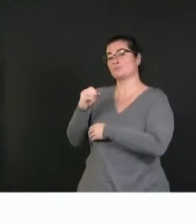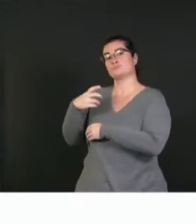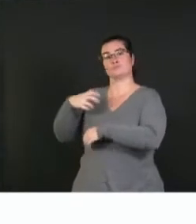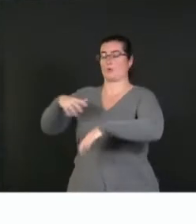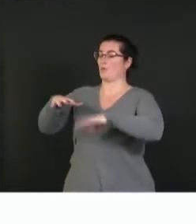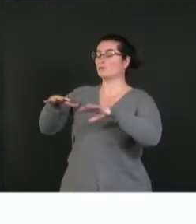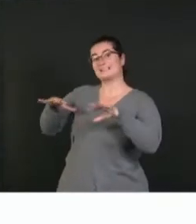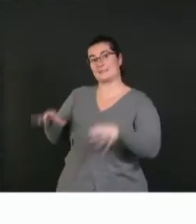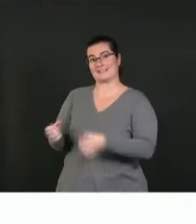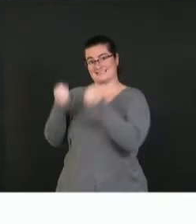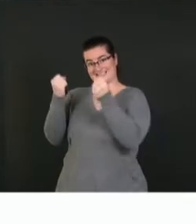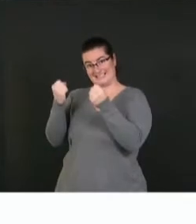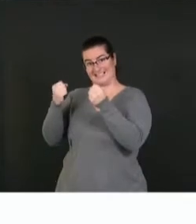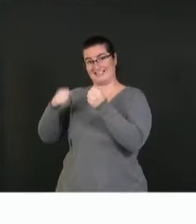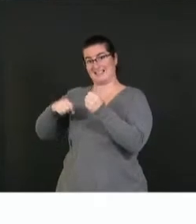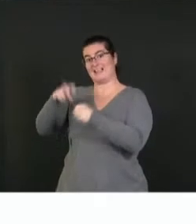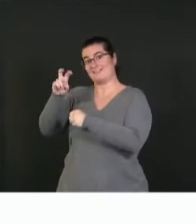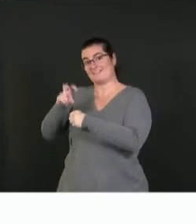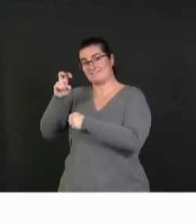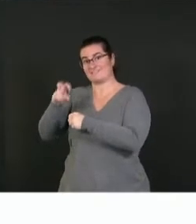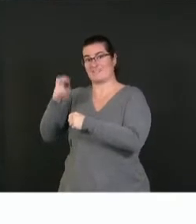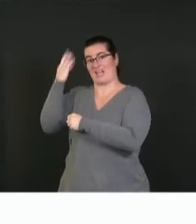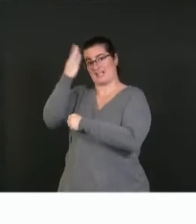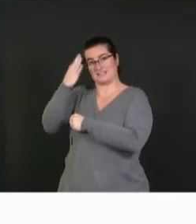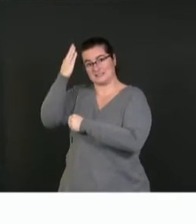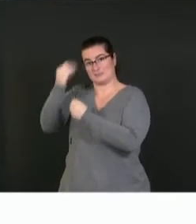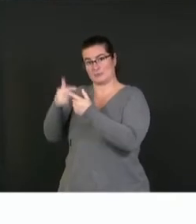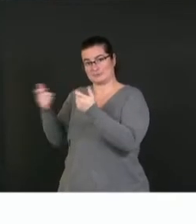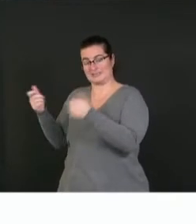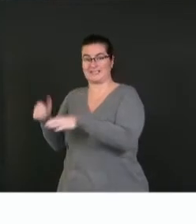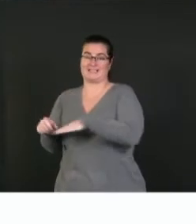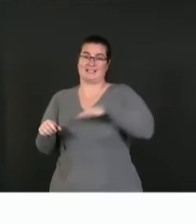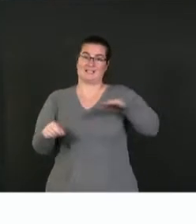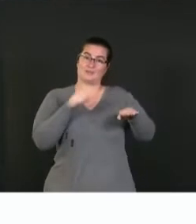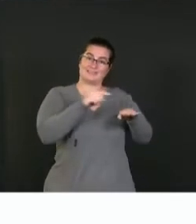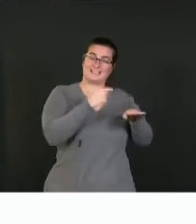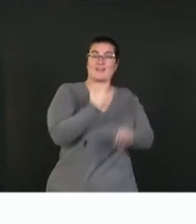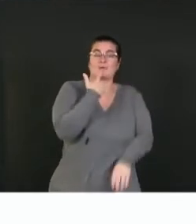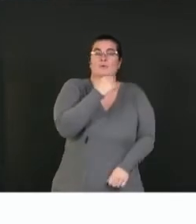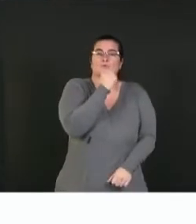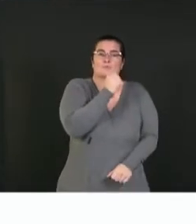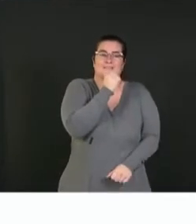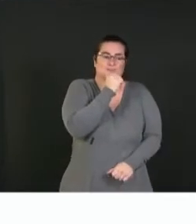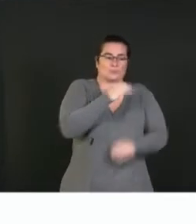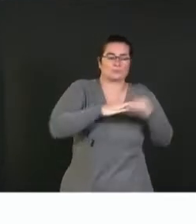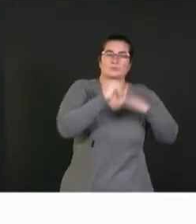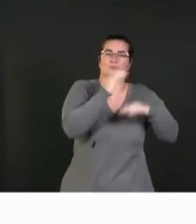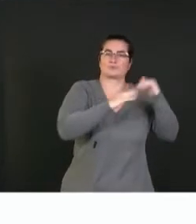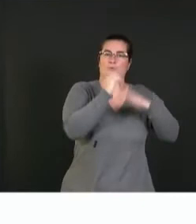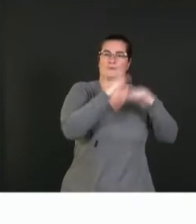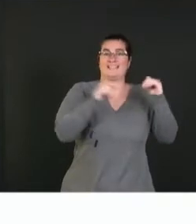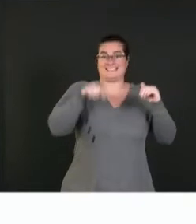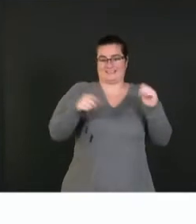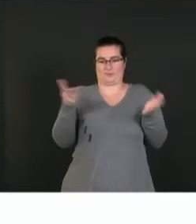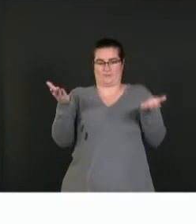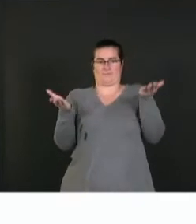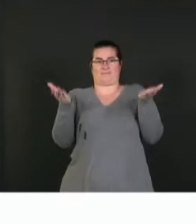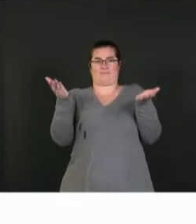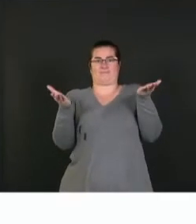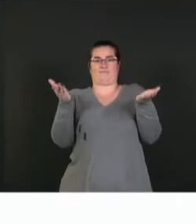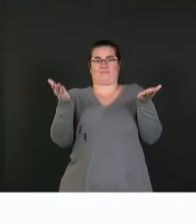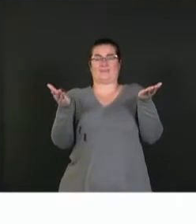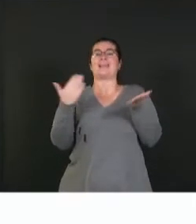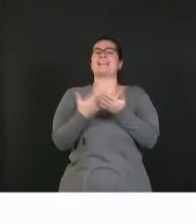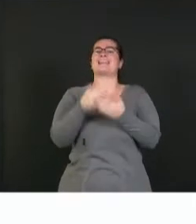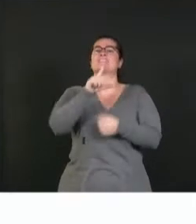site. Et si vous ne mettez pas ça dans l'équation de vos projets, vous n'y arriverez jamais. Et donc ici, on est à 2,9